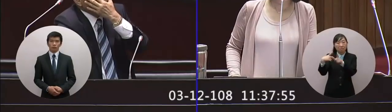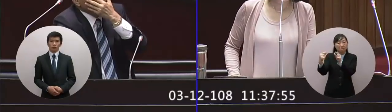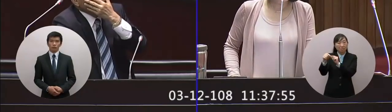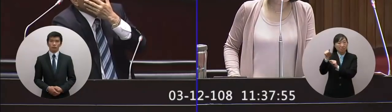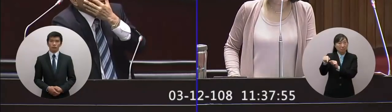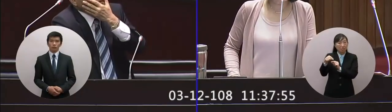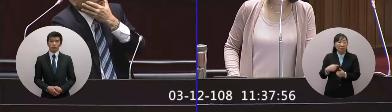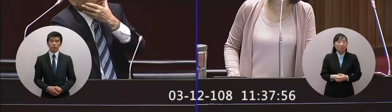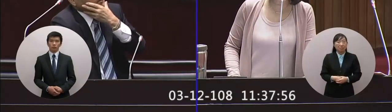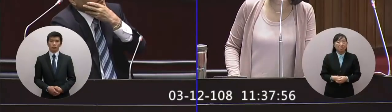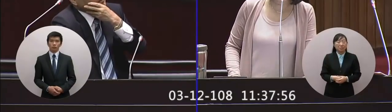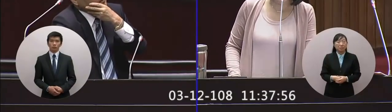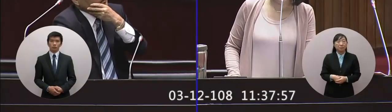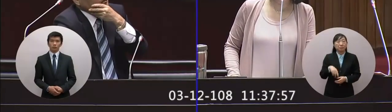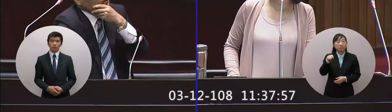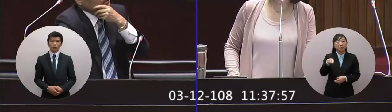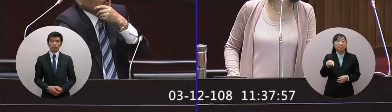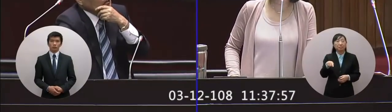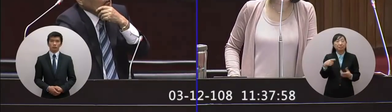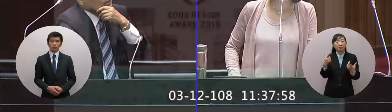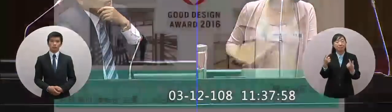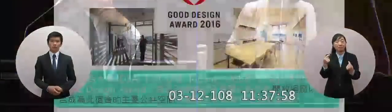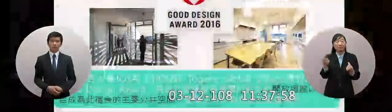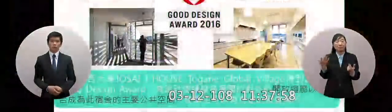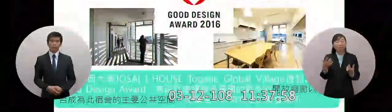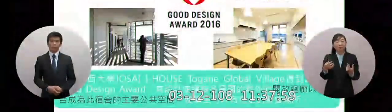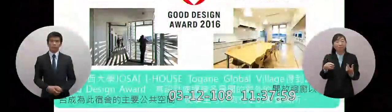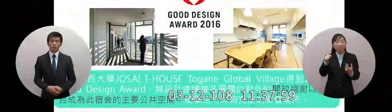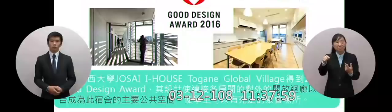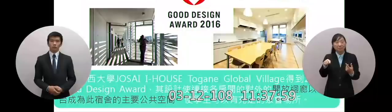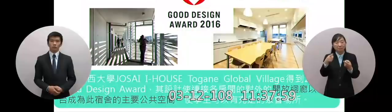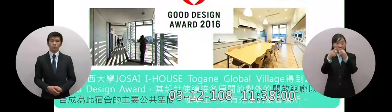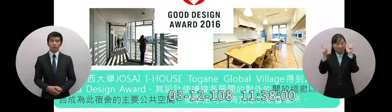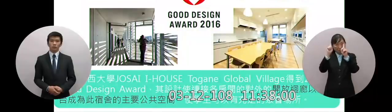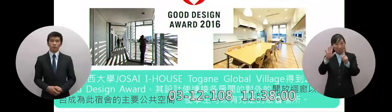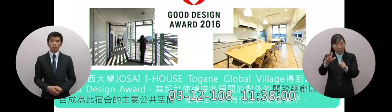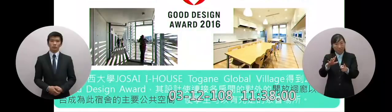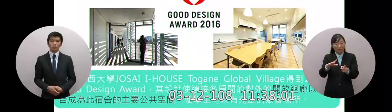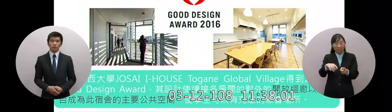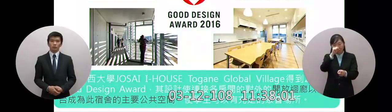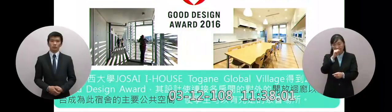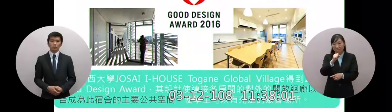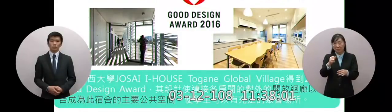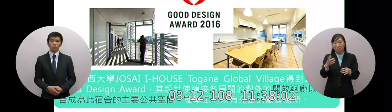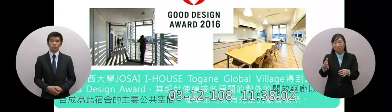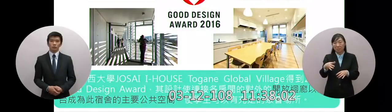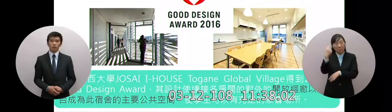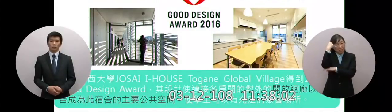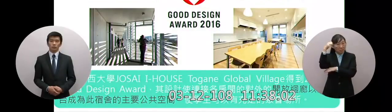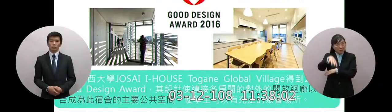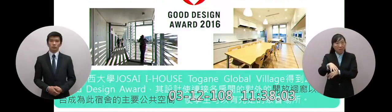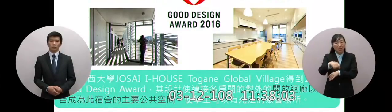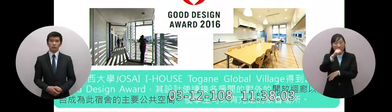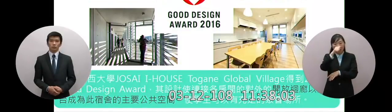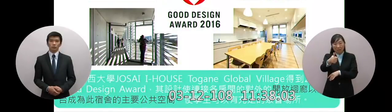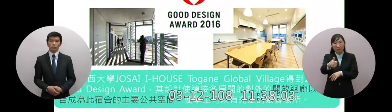本，日本的 Josei Daikaku 成蹊大学甚至用好宿舍、好设计得到